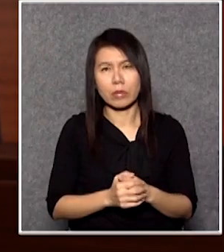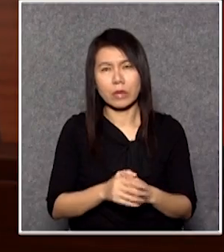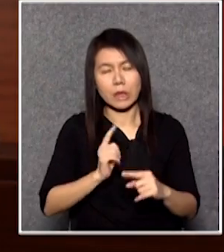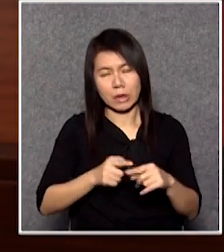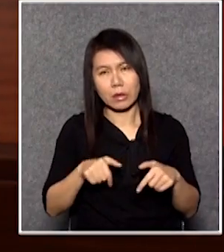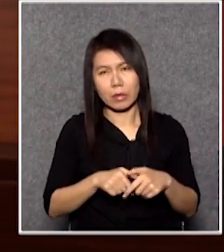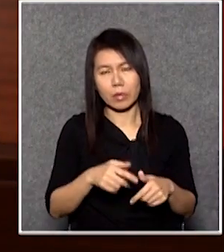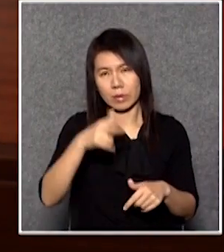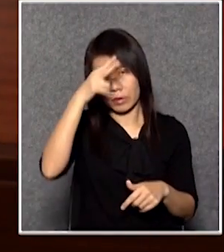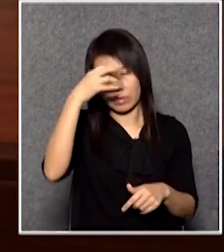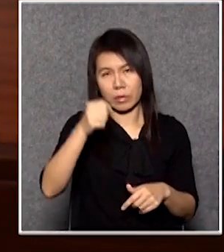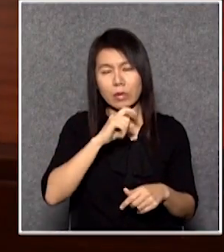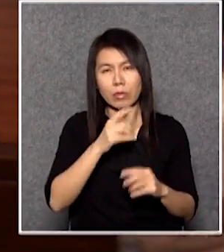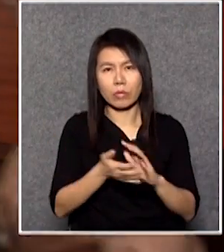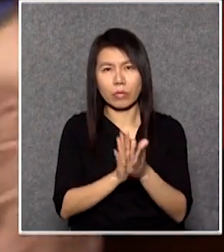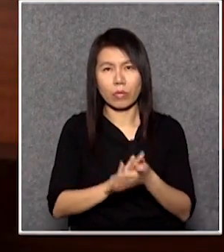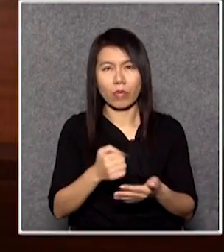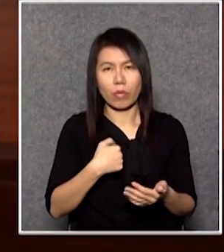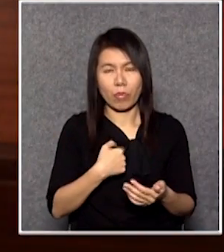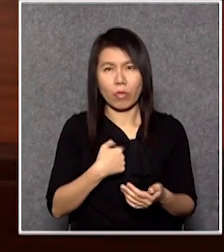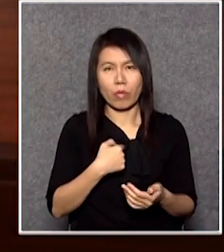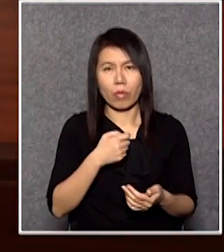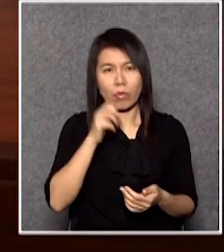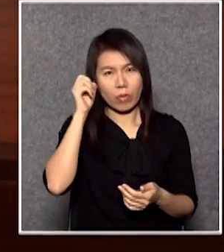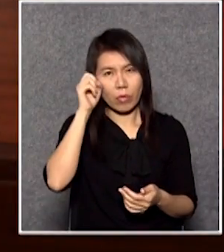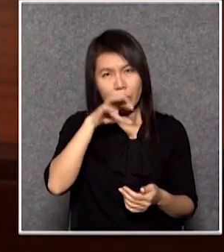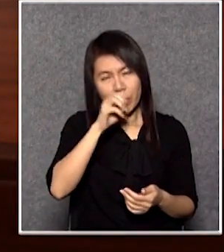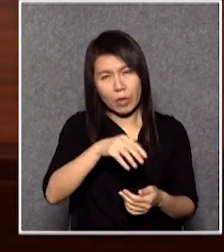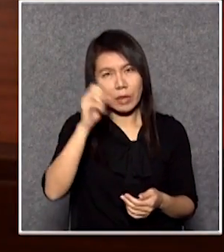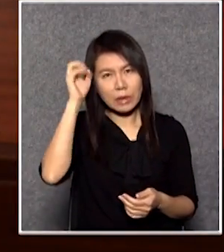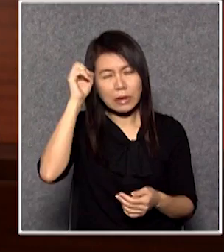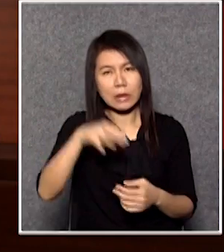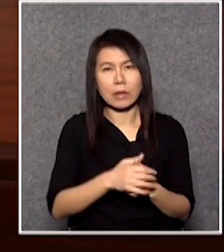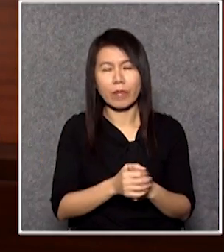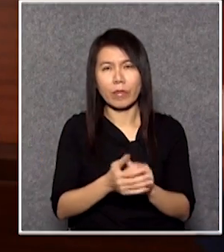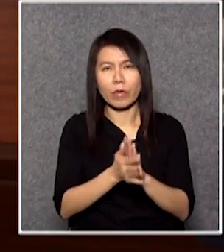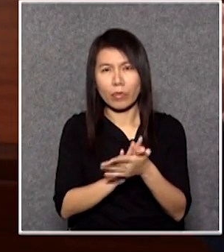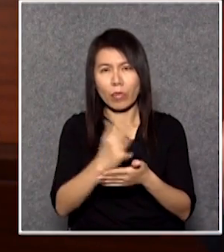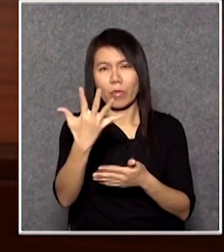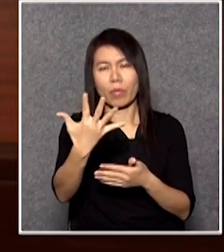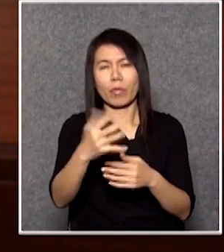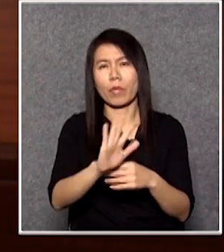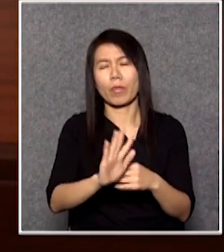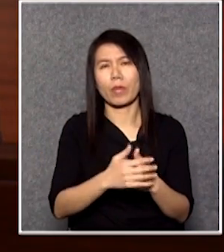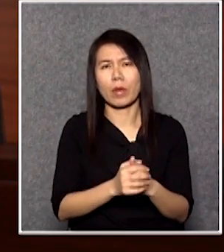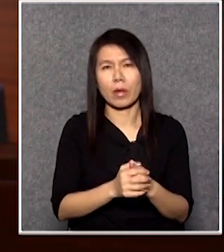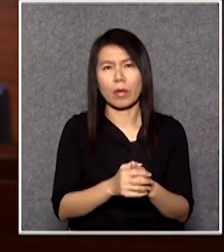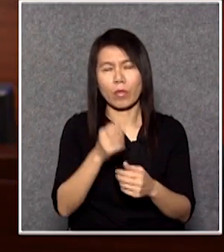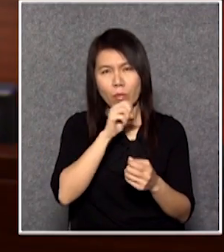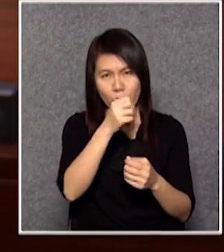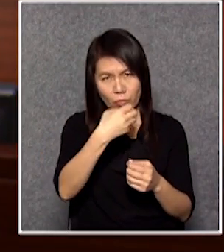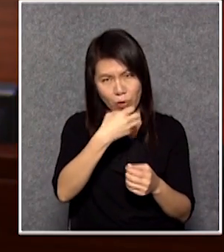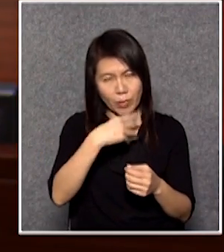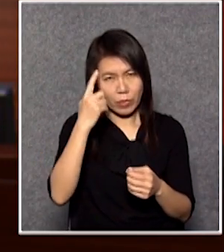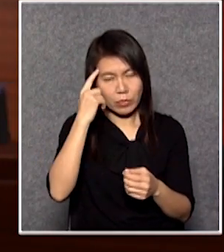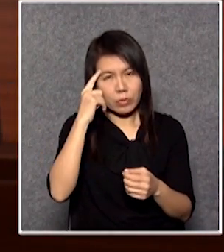你早幾天約埋我給多些意見，我就不是只約建制派五個話多些給真的內情我呢，咁我就唔會